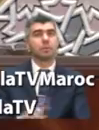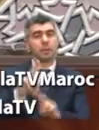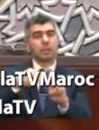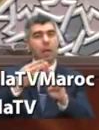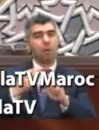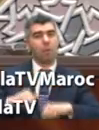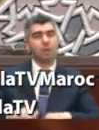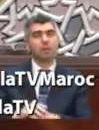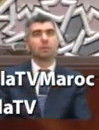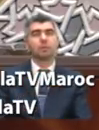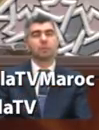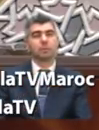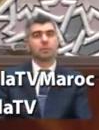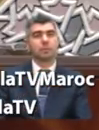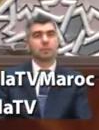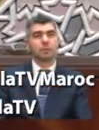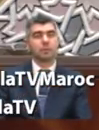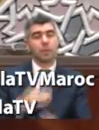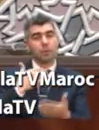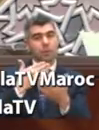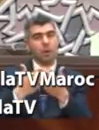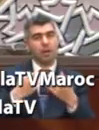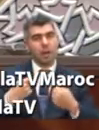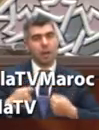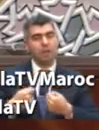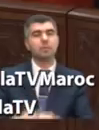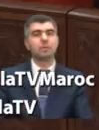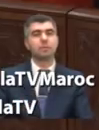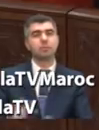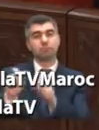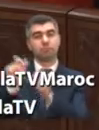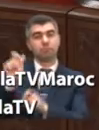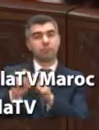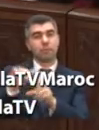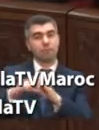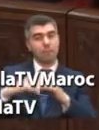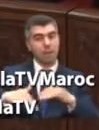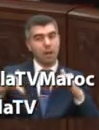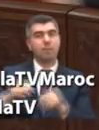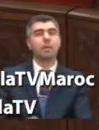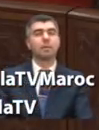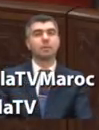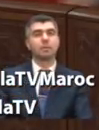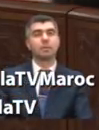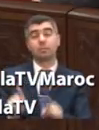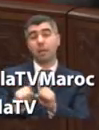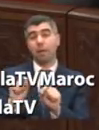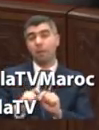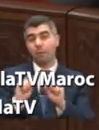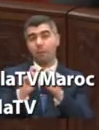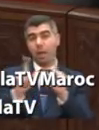رد سيد الوزير. شكرا سيد رئيس المحترم. السادة النواب المحترمين، غير باش نوضحوا واحد